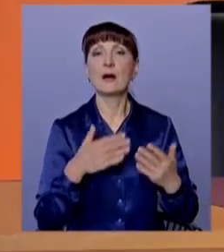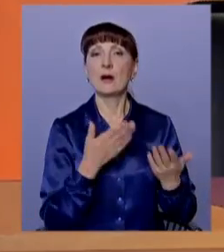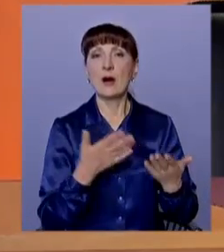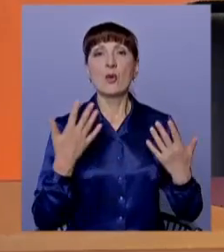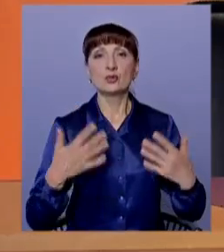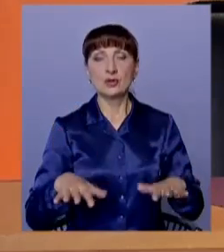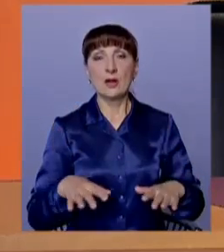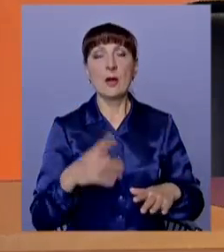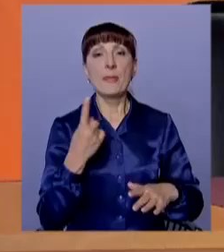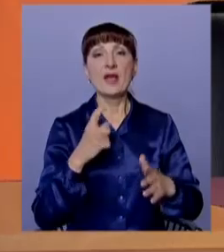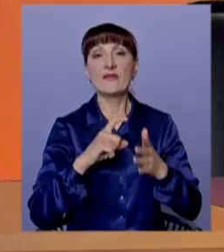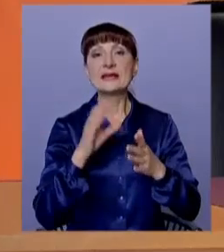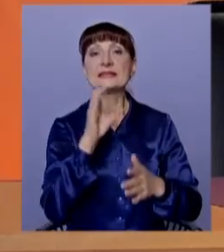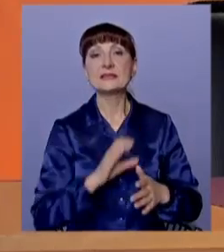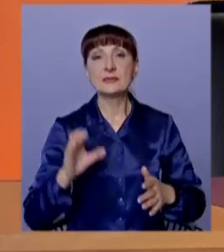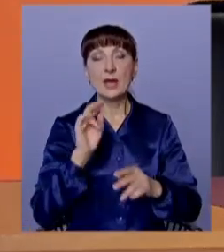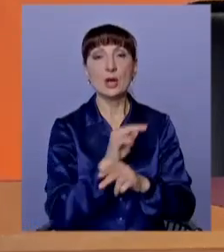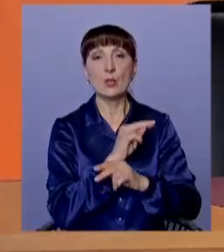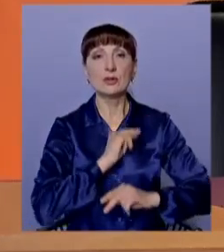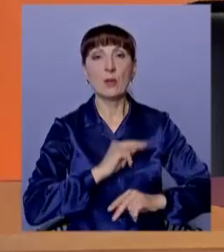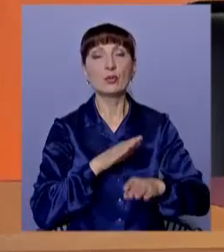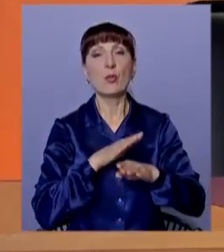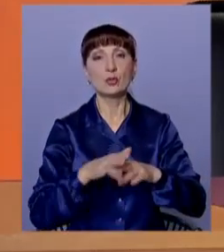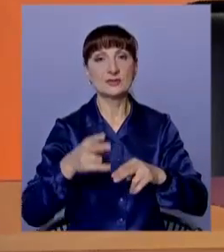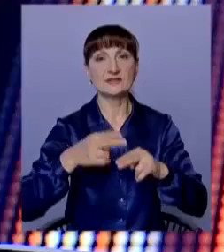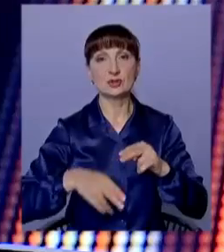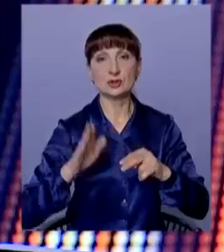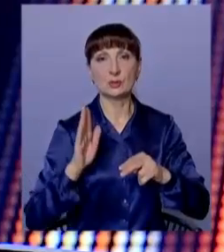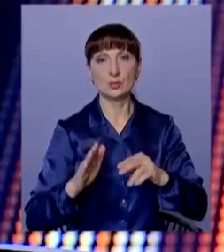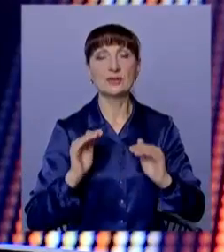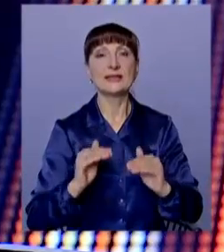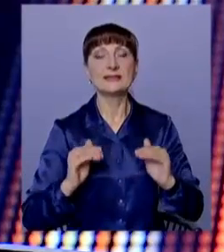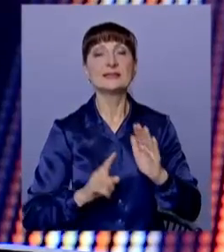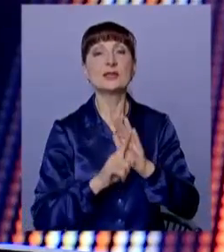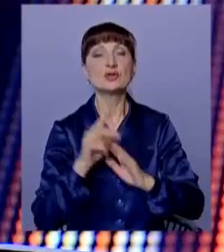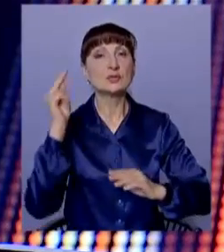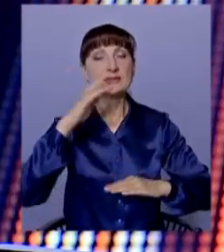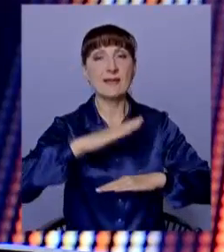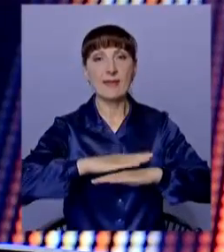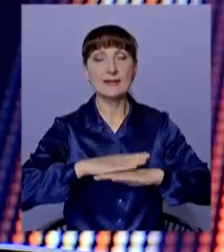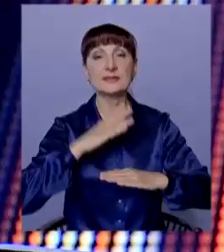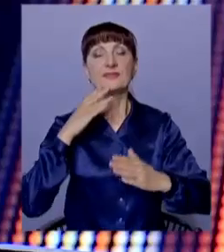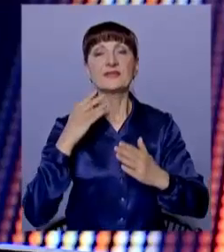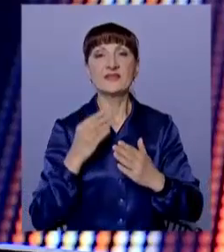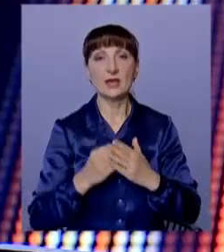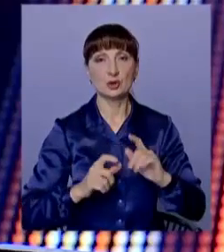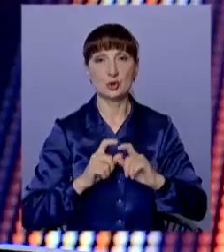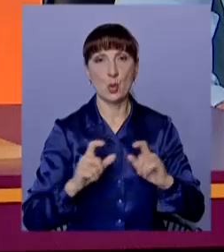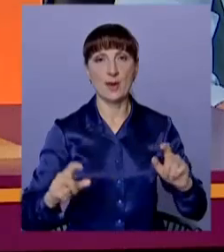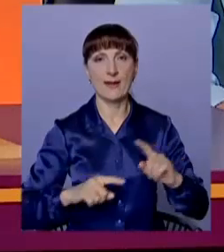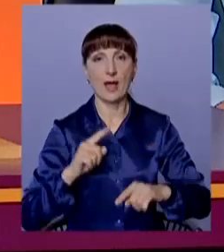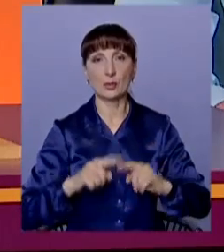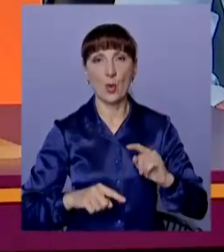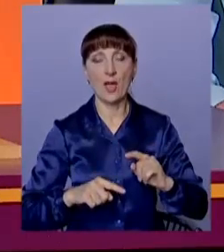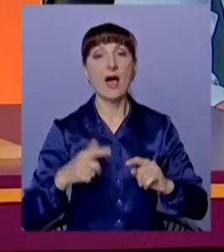уже 1 сентября ремонтные работы полностью будут завершены. Дети начнут занятия в своей родной школе. А в